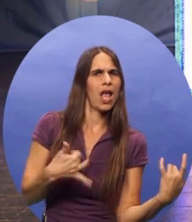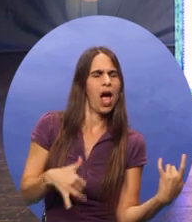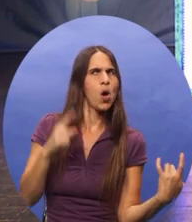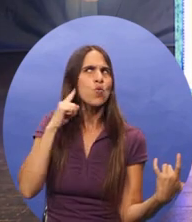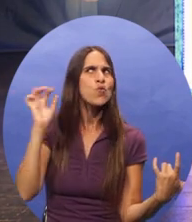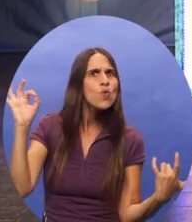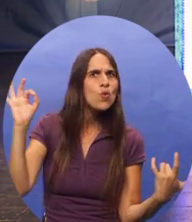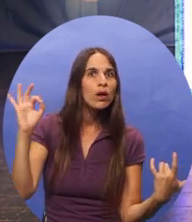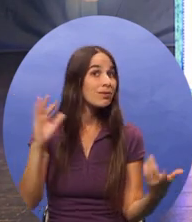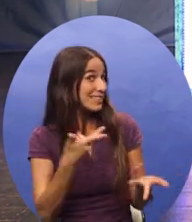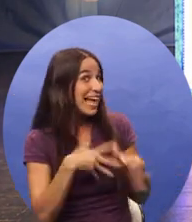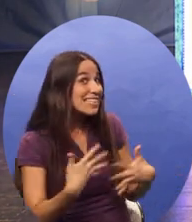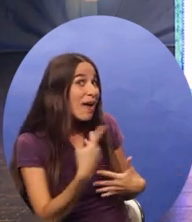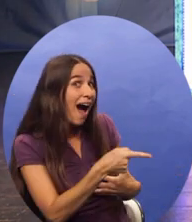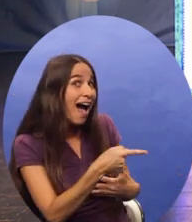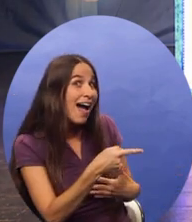מה, עצמך?